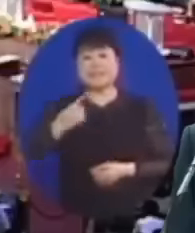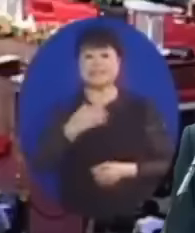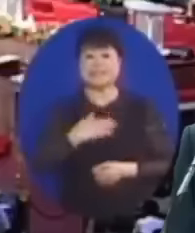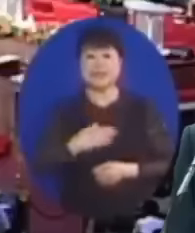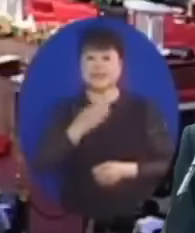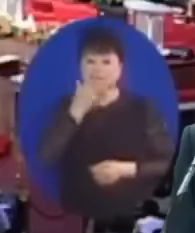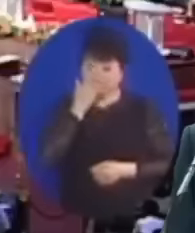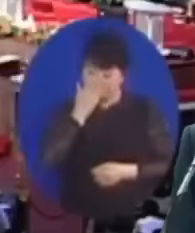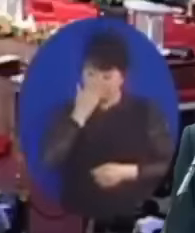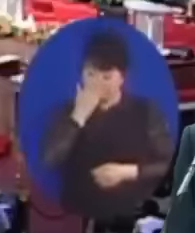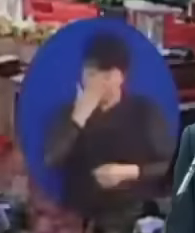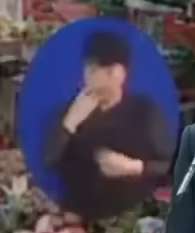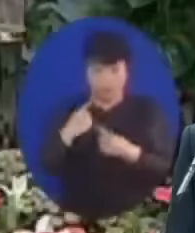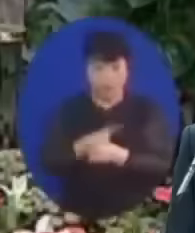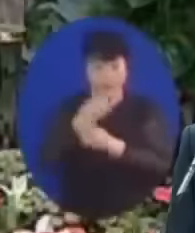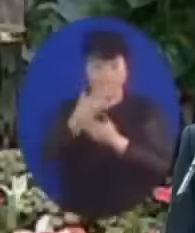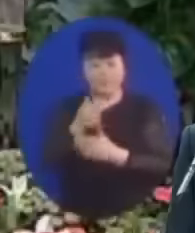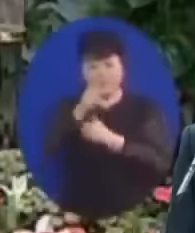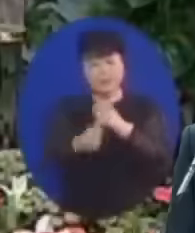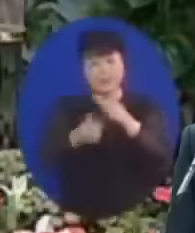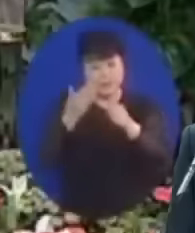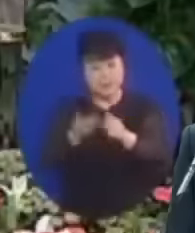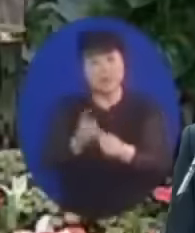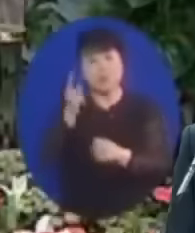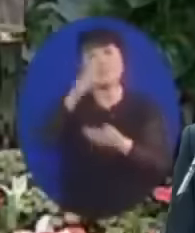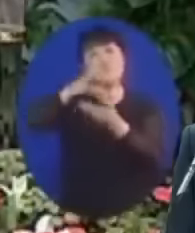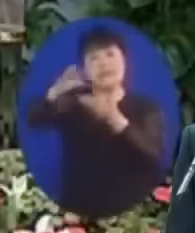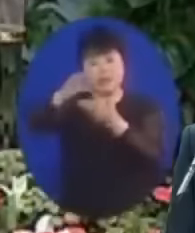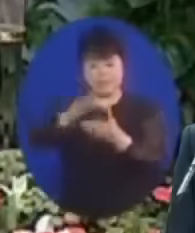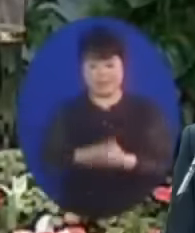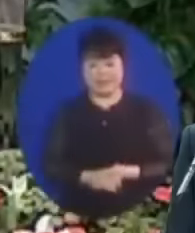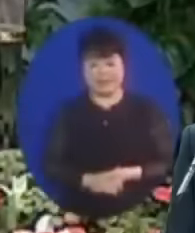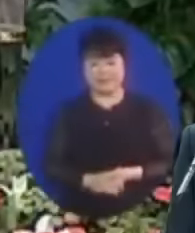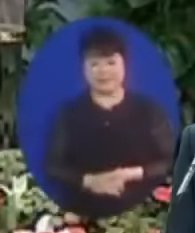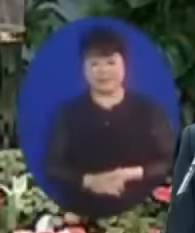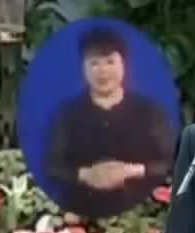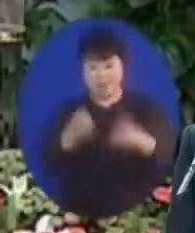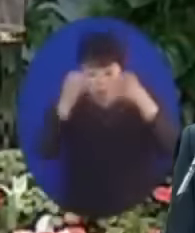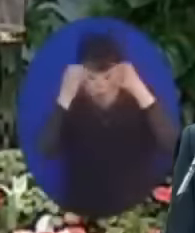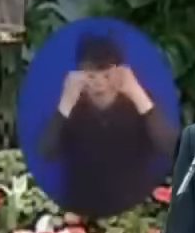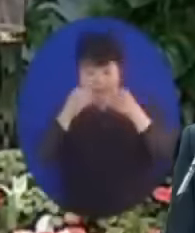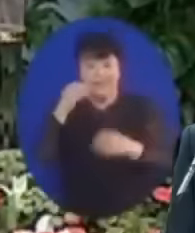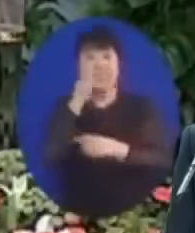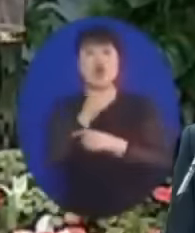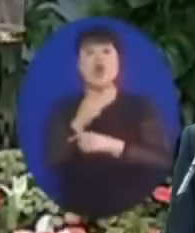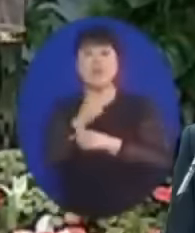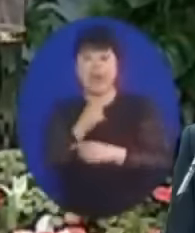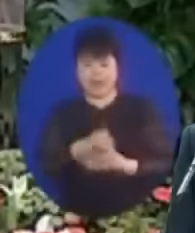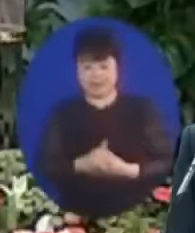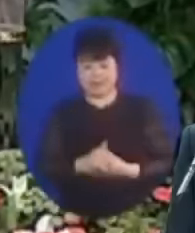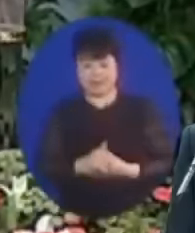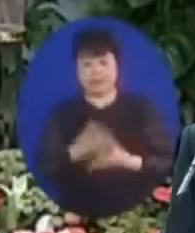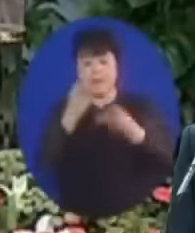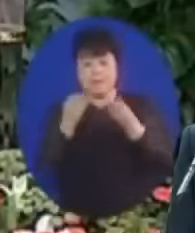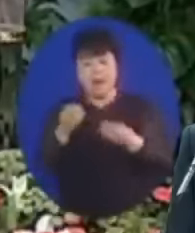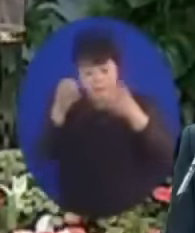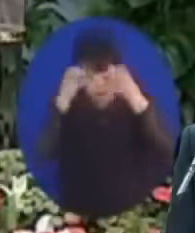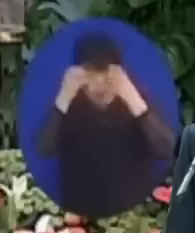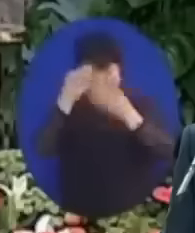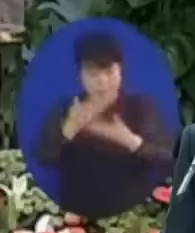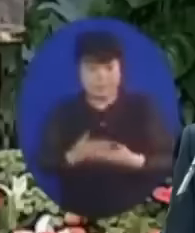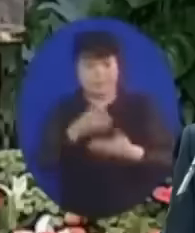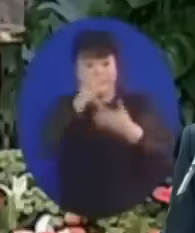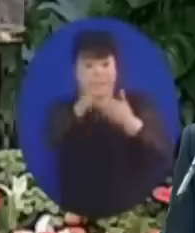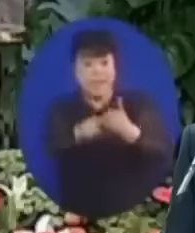알고 겸손하게 깨어지면 하나님께서 우리를 높여주시는 것입니다. 그것이 고난의 열매인 것입니다. 많은 고난을